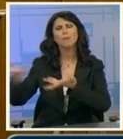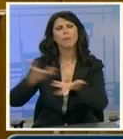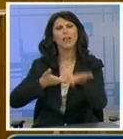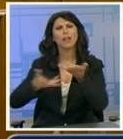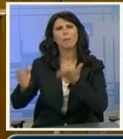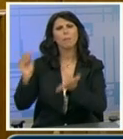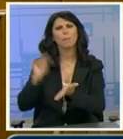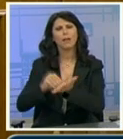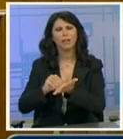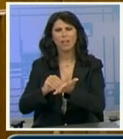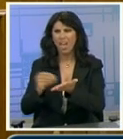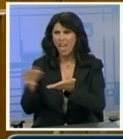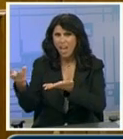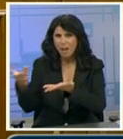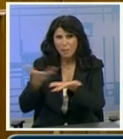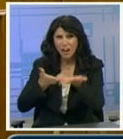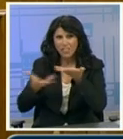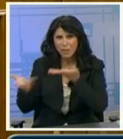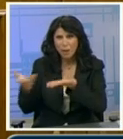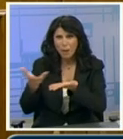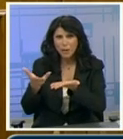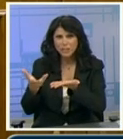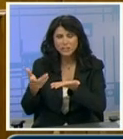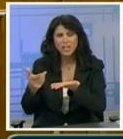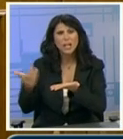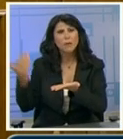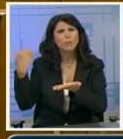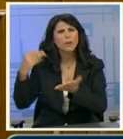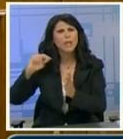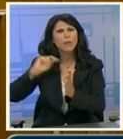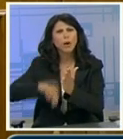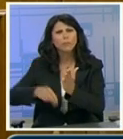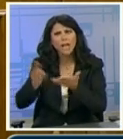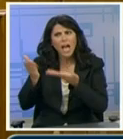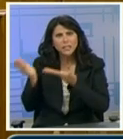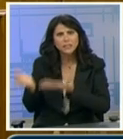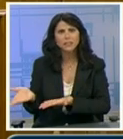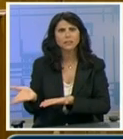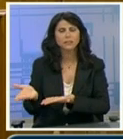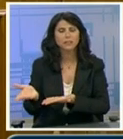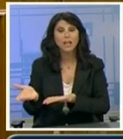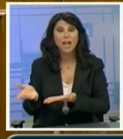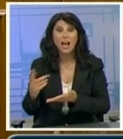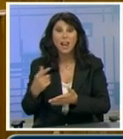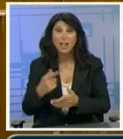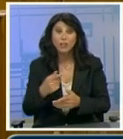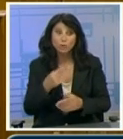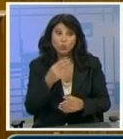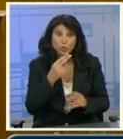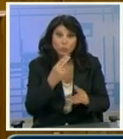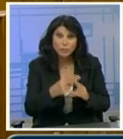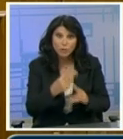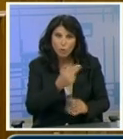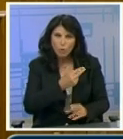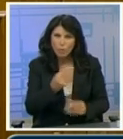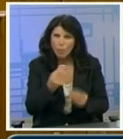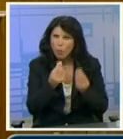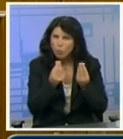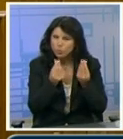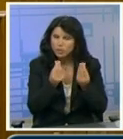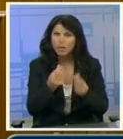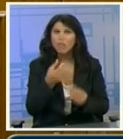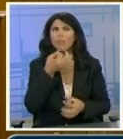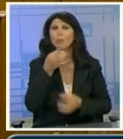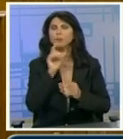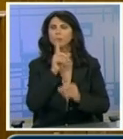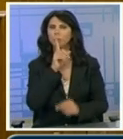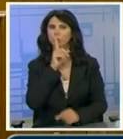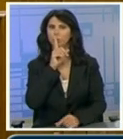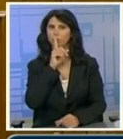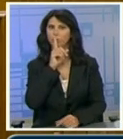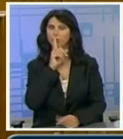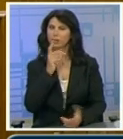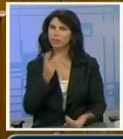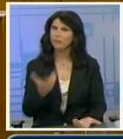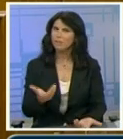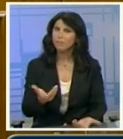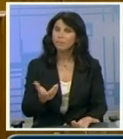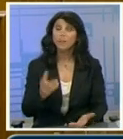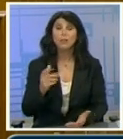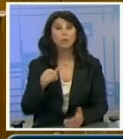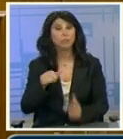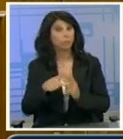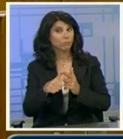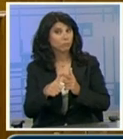υπογράψατε δίχως διαπραγμάτευση. Γιατί τα μπακέρα όμως δεν είπατε κουβέντα. Όχι μόνο